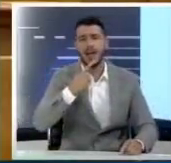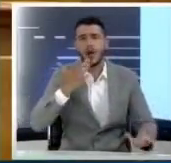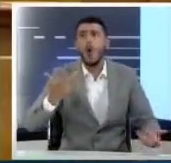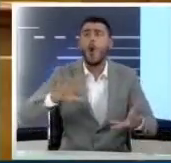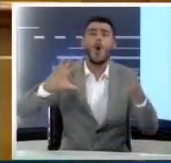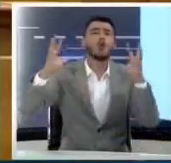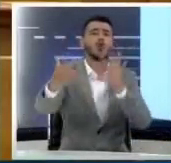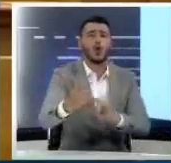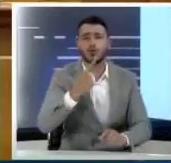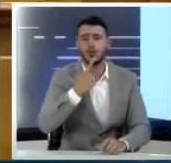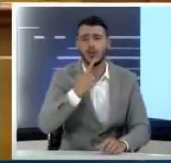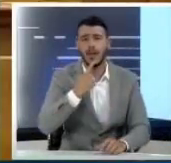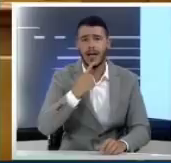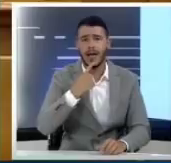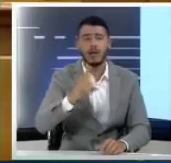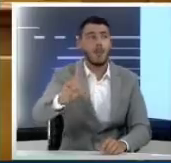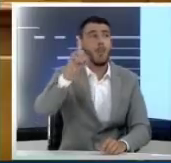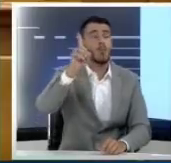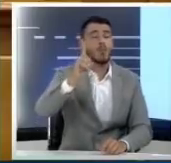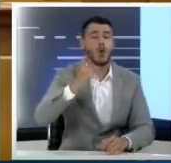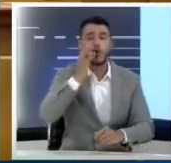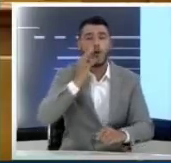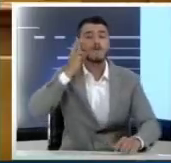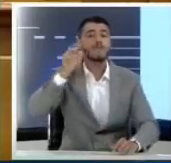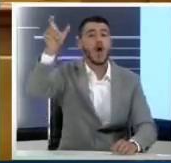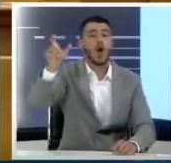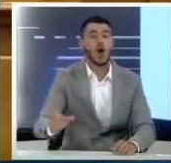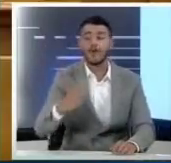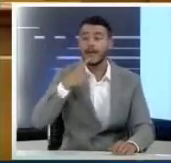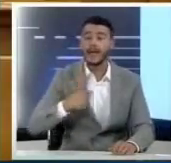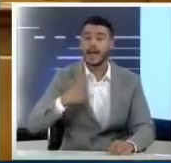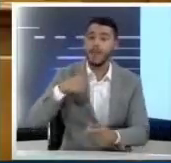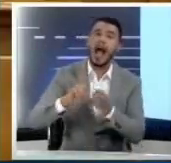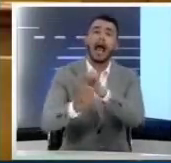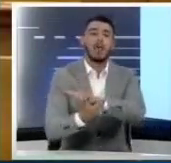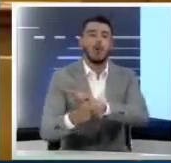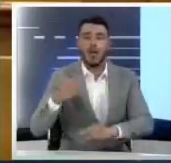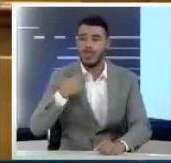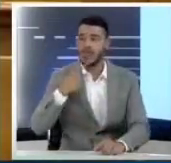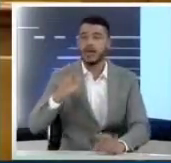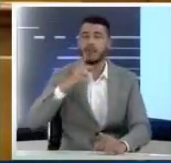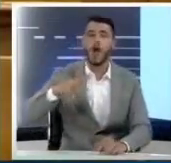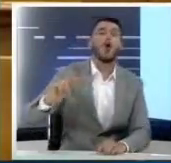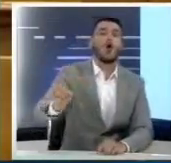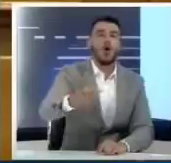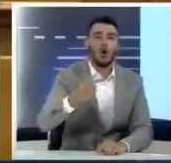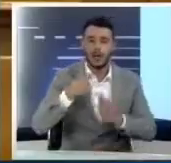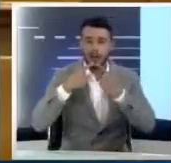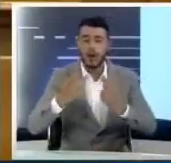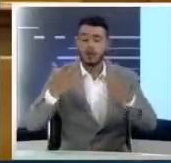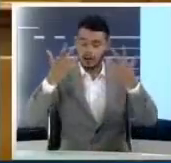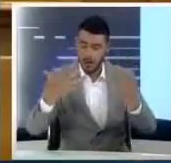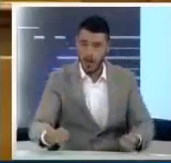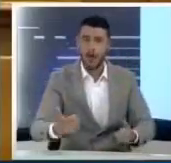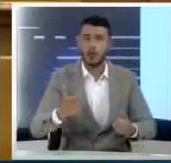όλοι, μόνο η κυρία Γεννηματά έχω ακούσει να πει το αντίθετο που το είπε, ότι έχουμε αυτό το καθαρό